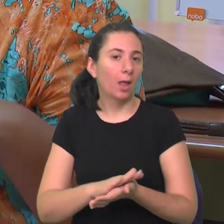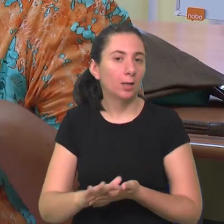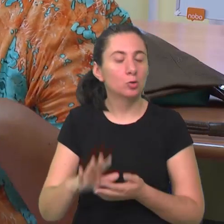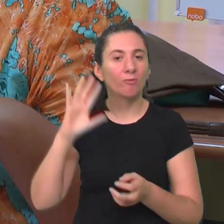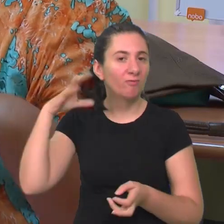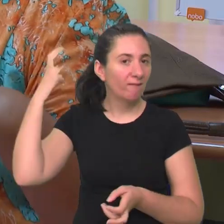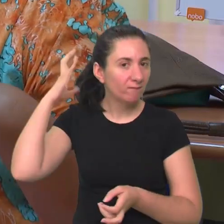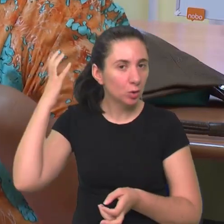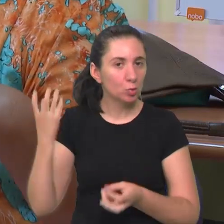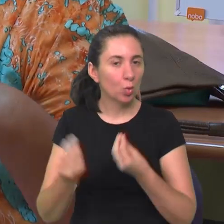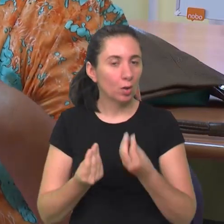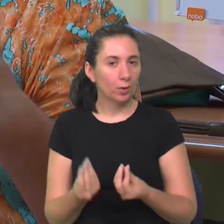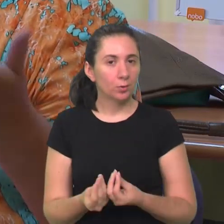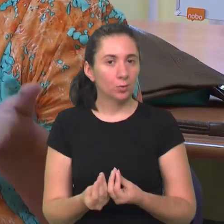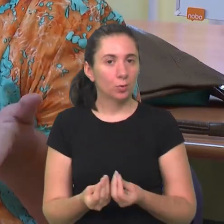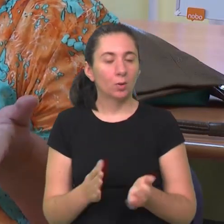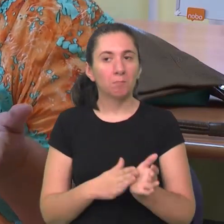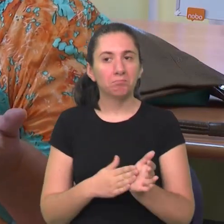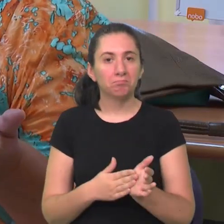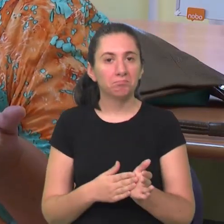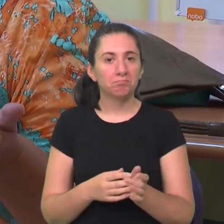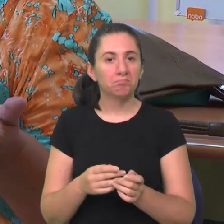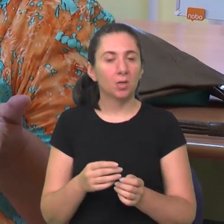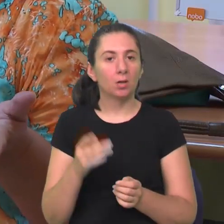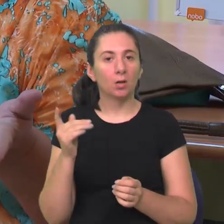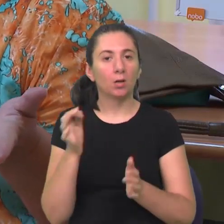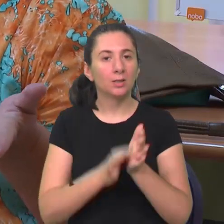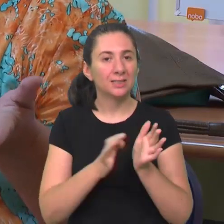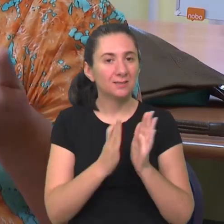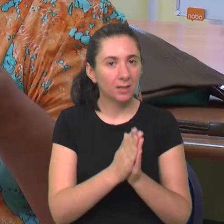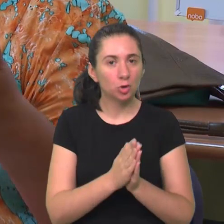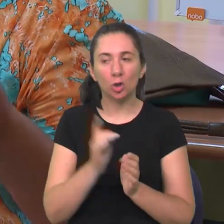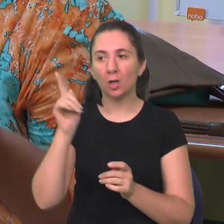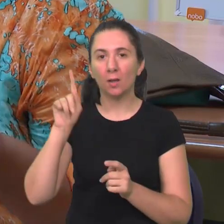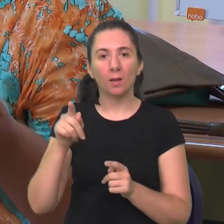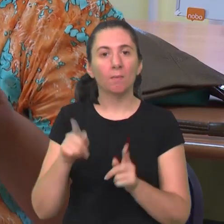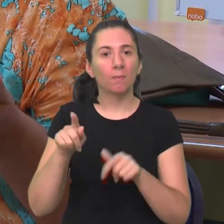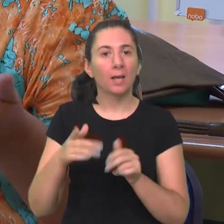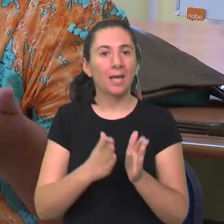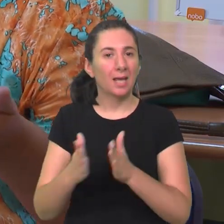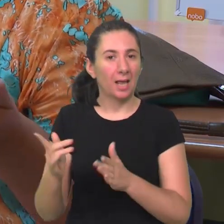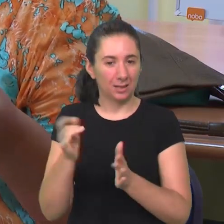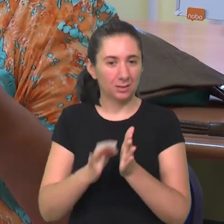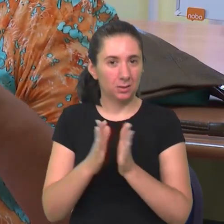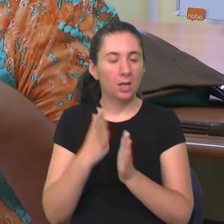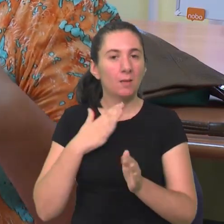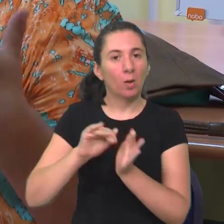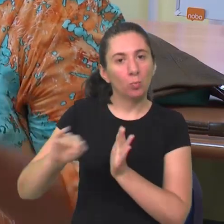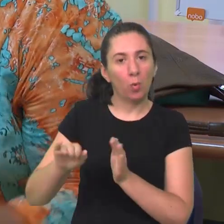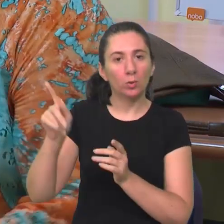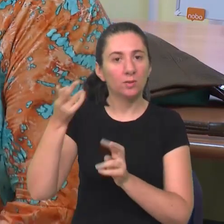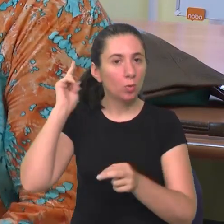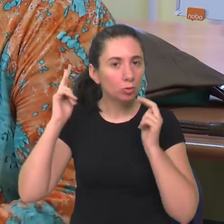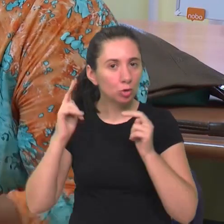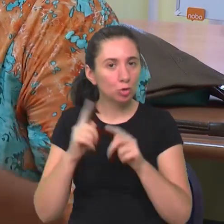jednostavnije frizure. Pa recimo neki svećenici, neki redovi imaju poseban način šišanja,